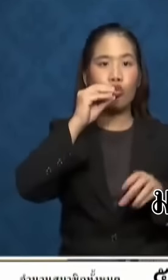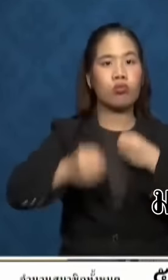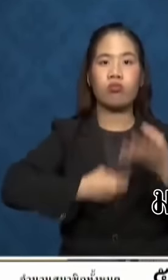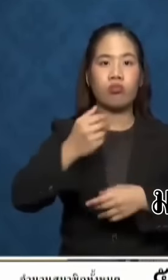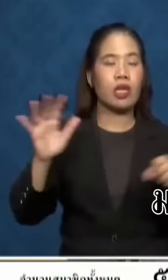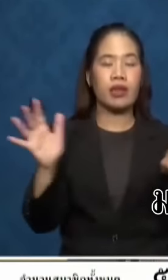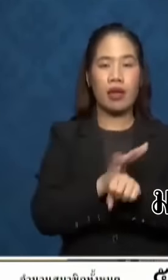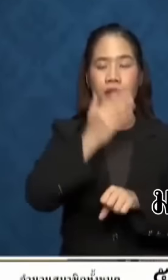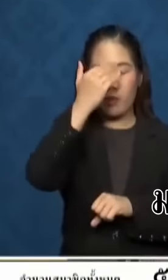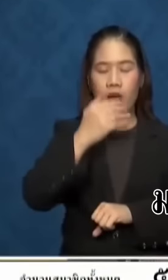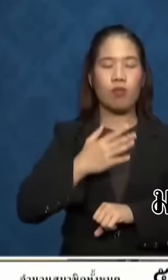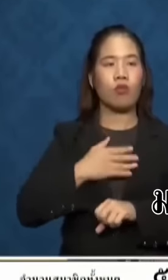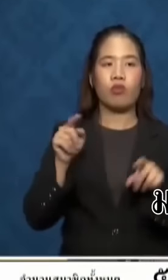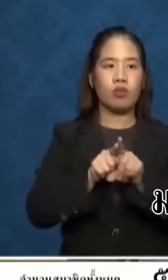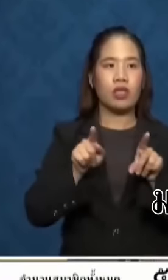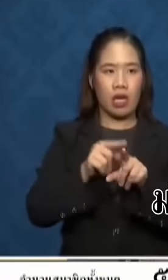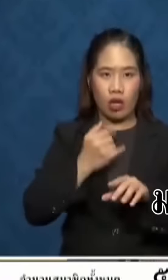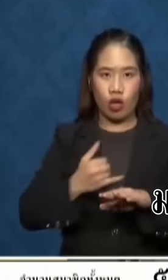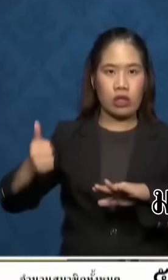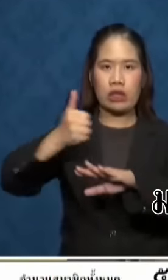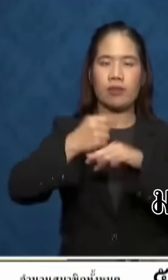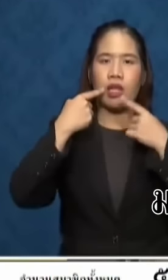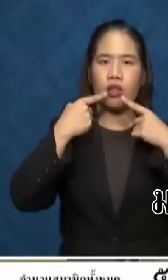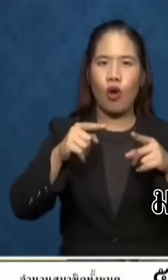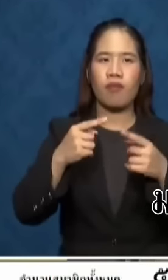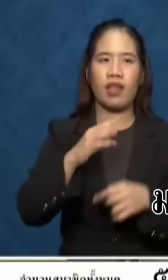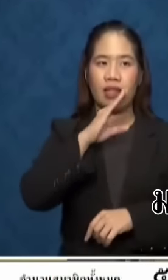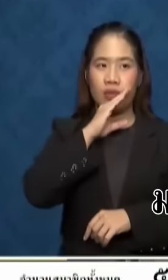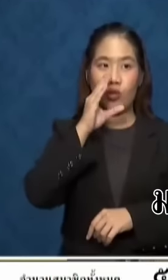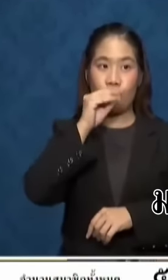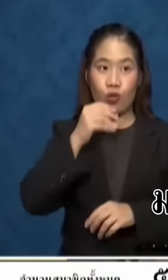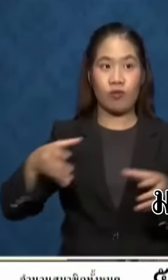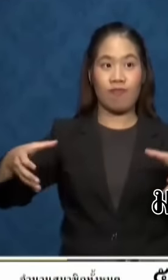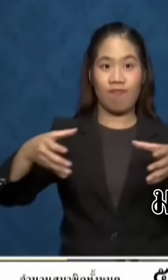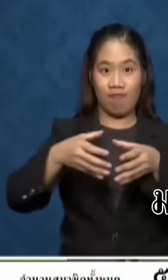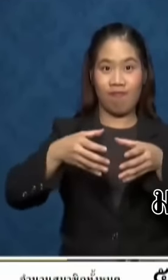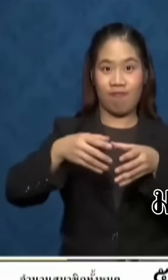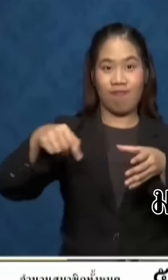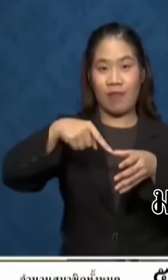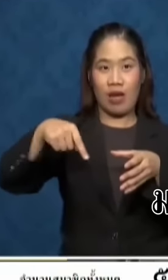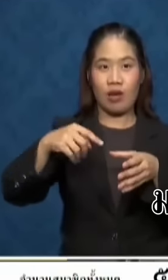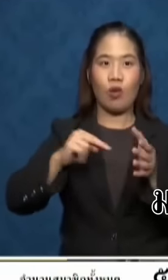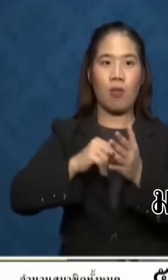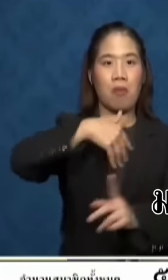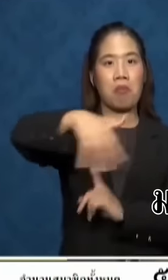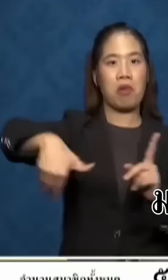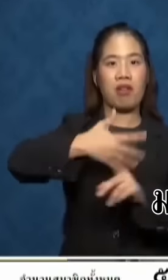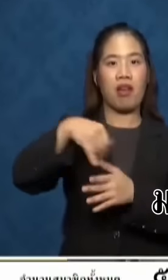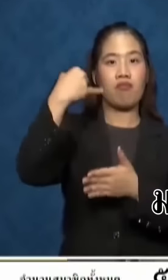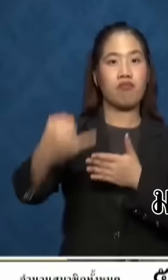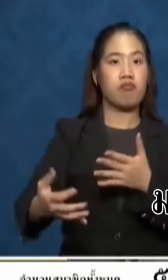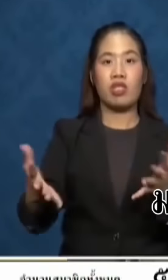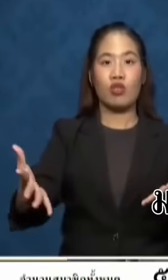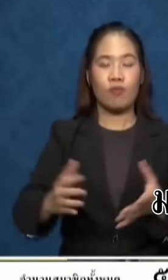รมนตรีผมเองกเปนคนหน่ง ผมกจะข้ไปตอบแต่วทานพาดพงใหยพักัเมืองบรยากาใหประชมมกไม่จบ ก็ตองเรยธมทานคร